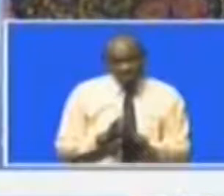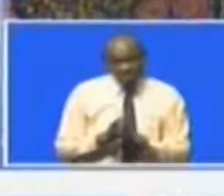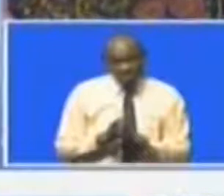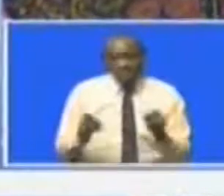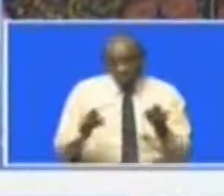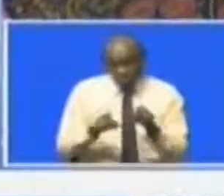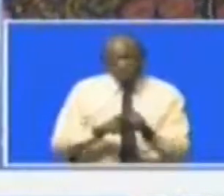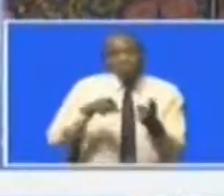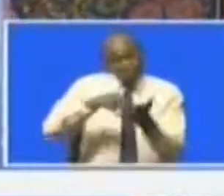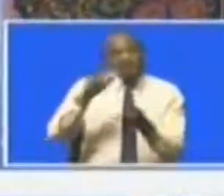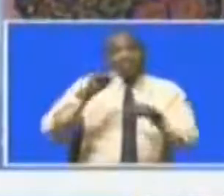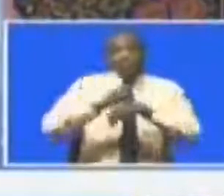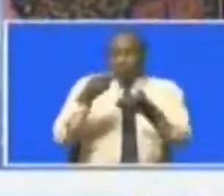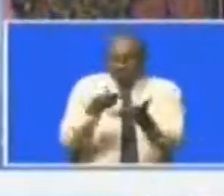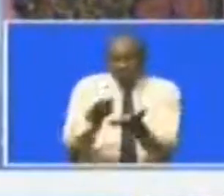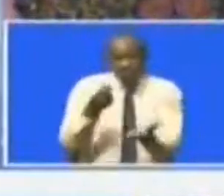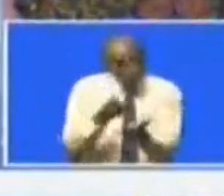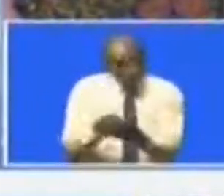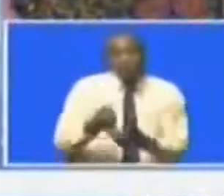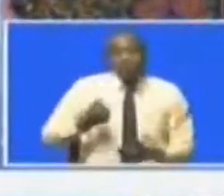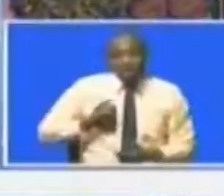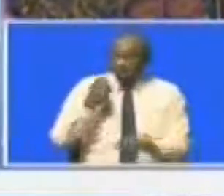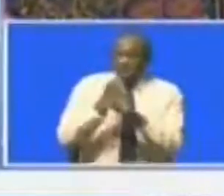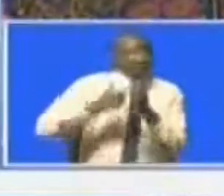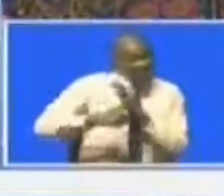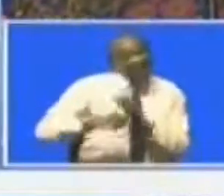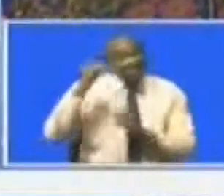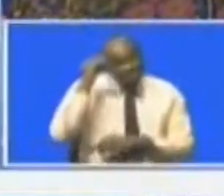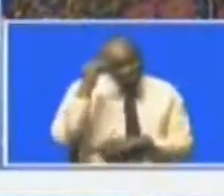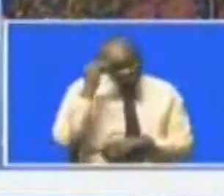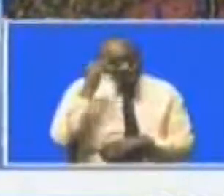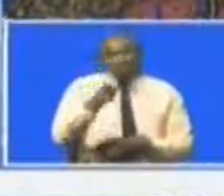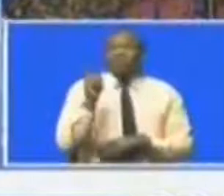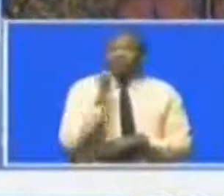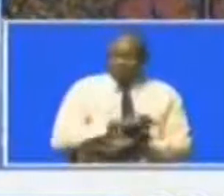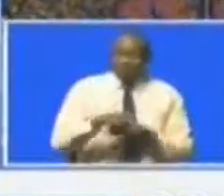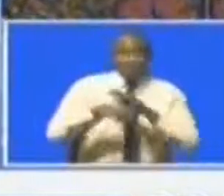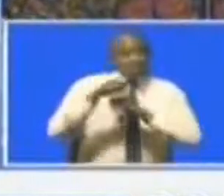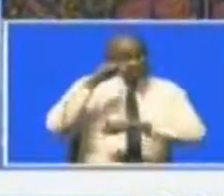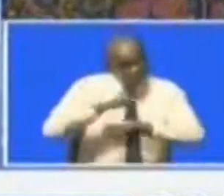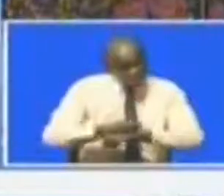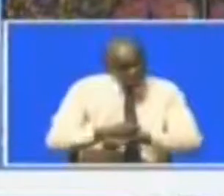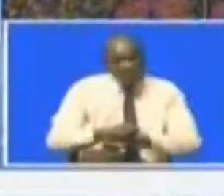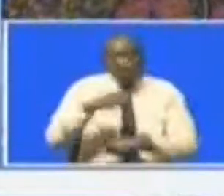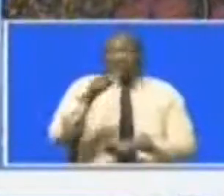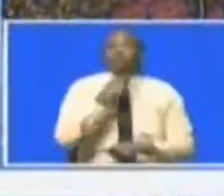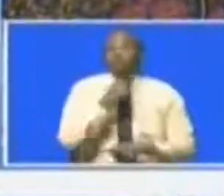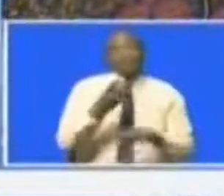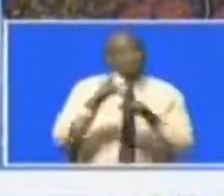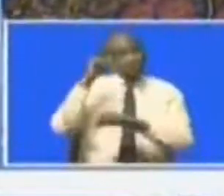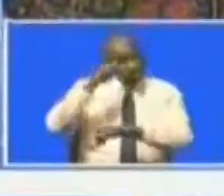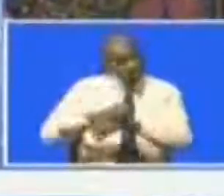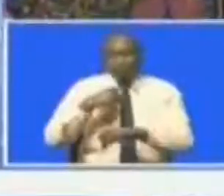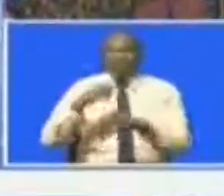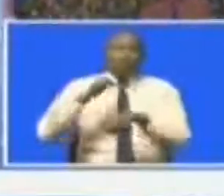tunalipia karo wasichana ambao wametia bidii kwa masomo na wameweza kumaliza shule ya msingi na wanahitaji kwenda shule ya upili lakini hawana